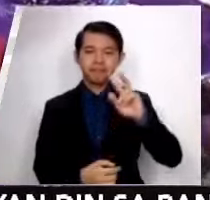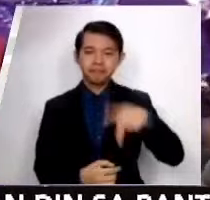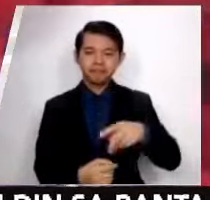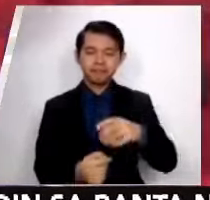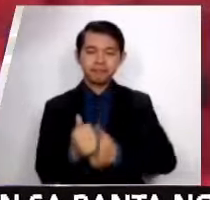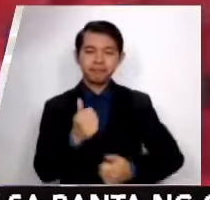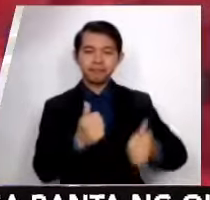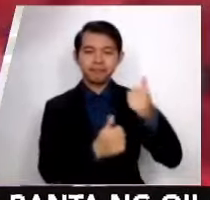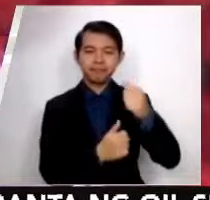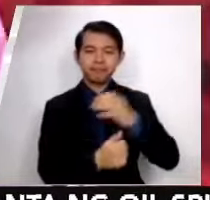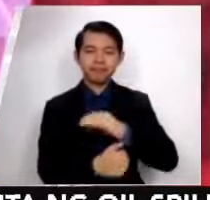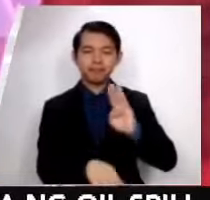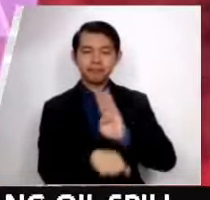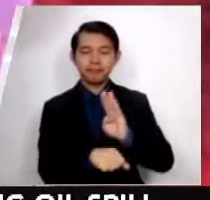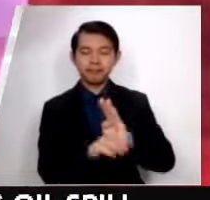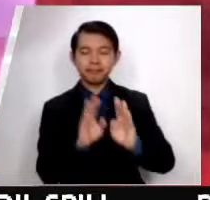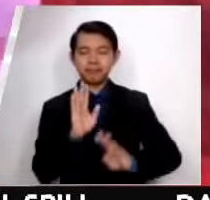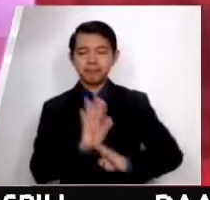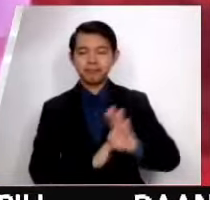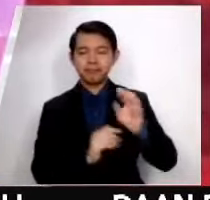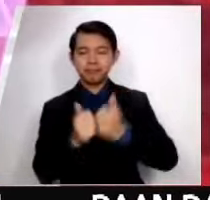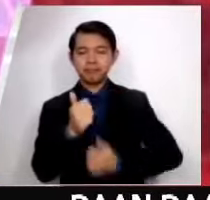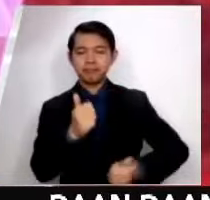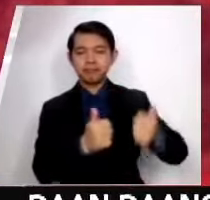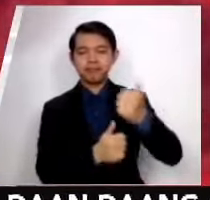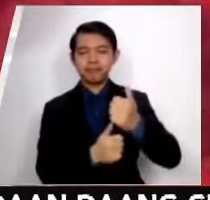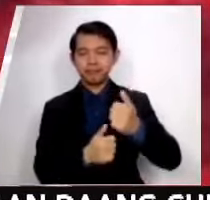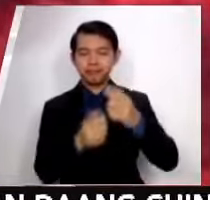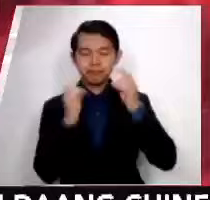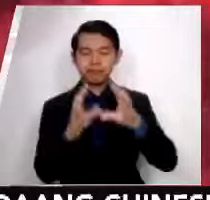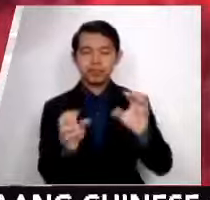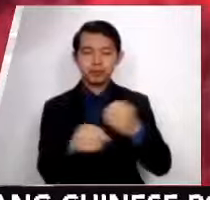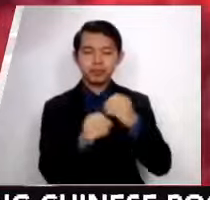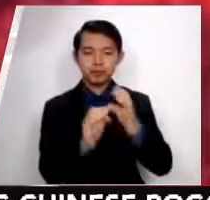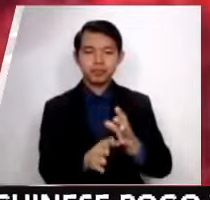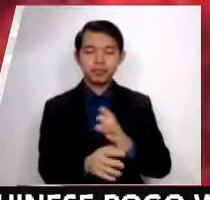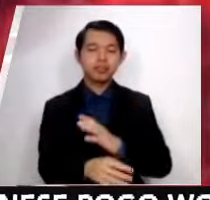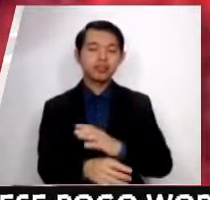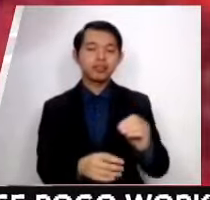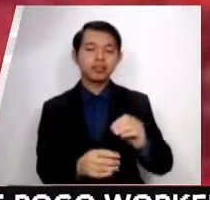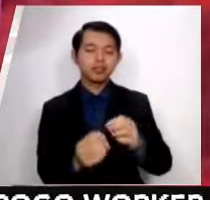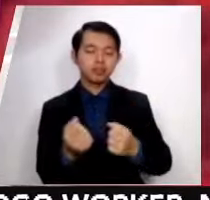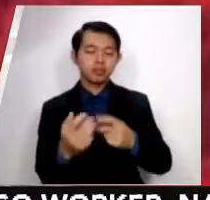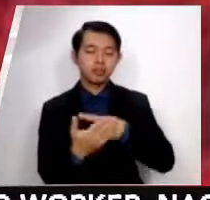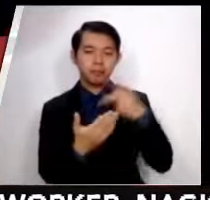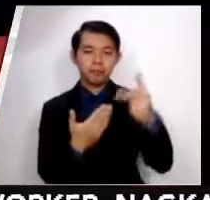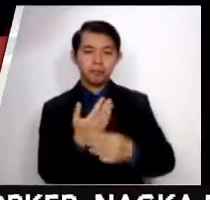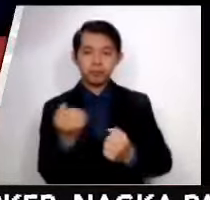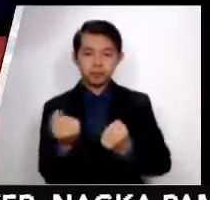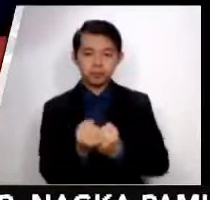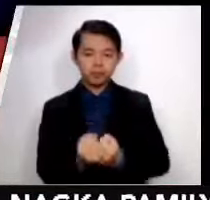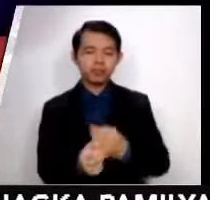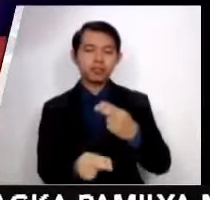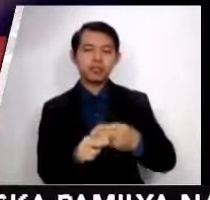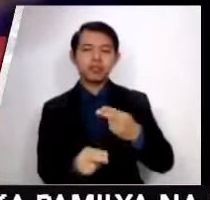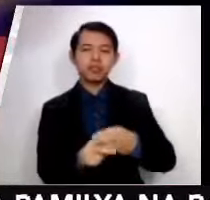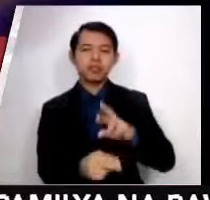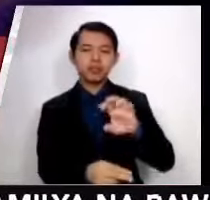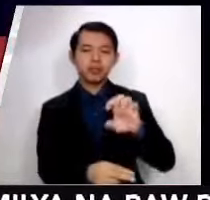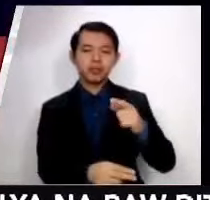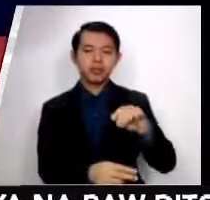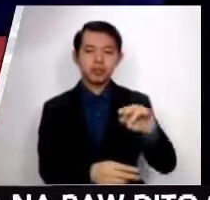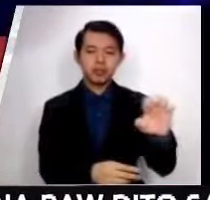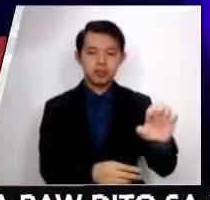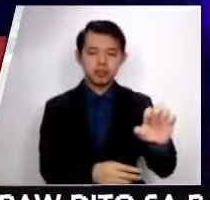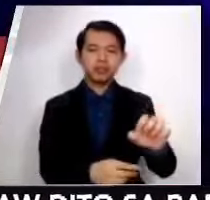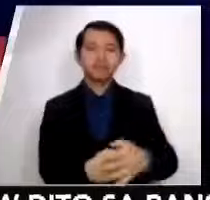Development, Concurrent Chief Risk Officer and Head of Program Support, Reggie C. Bautista, Chief Marketing Officer and